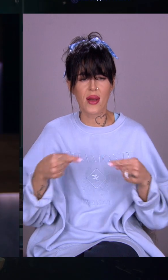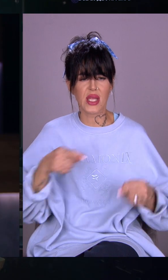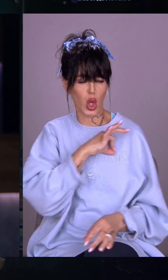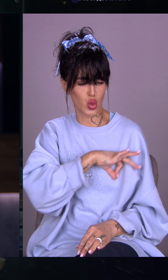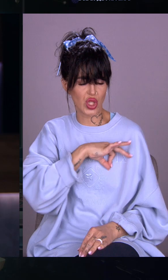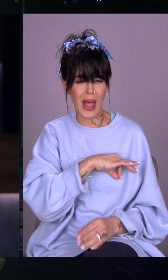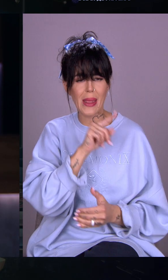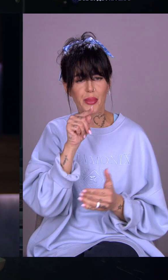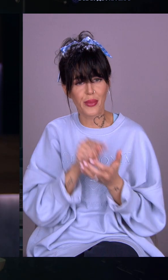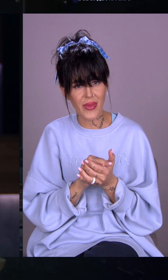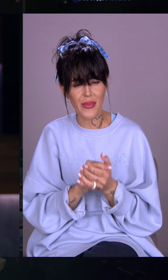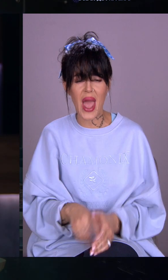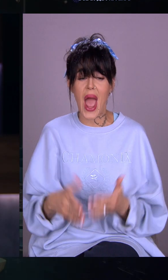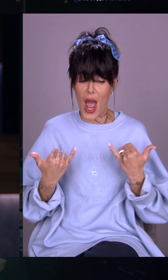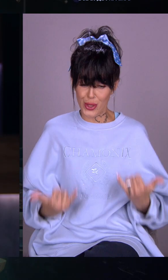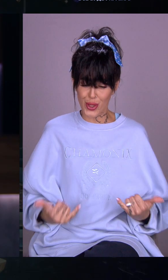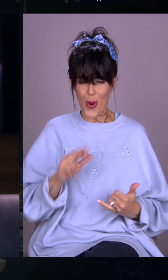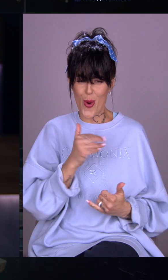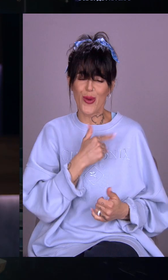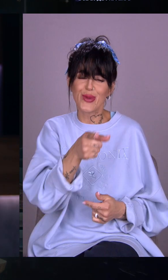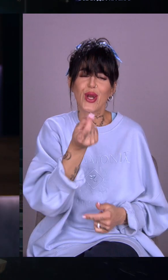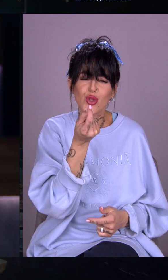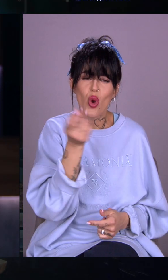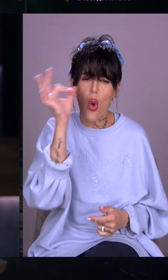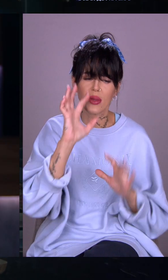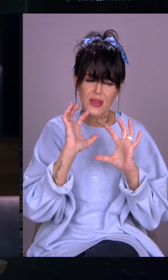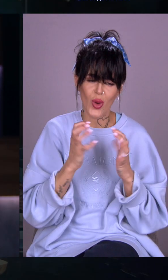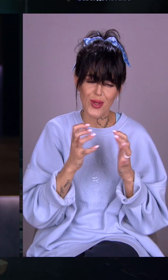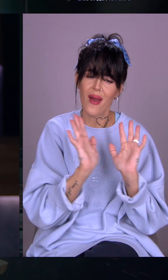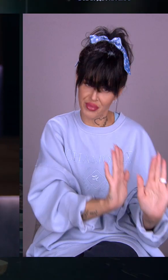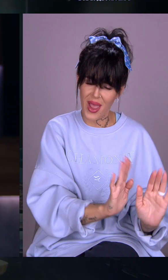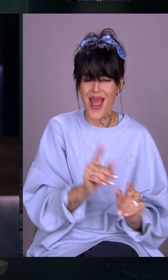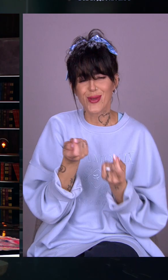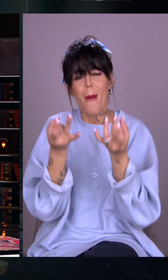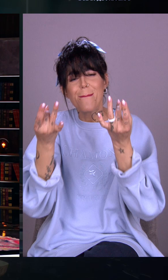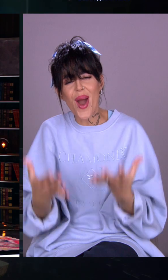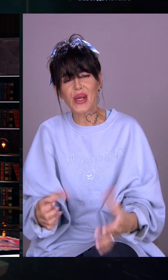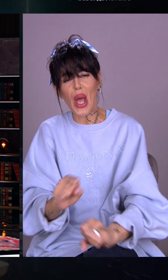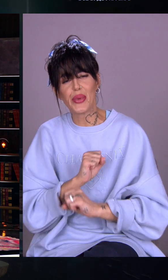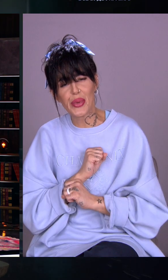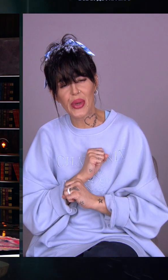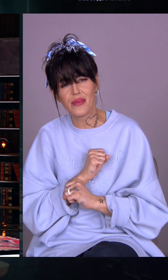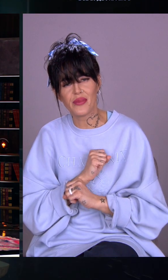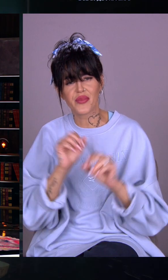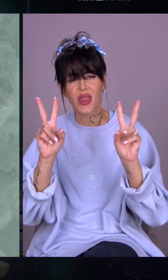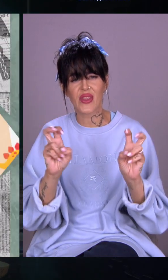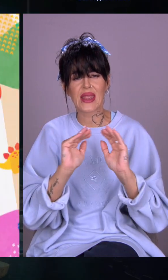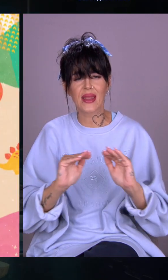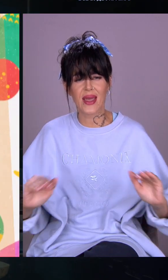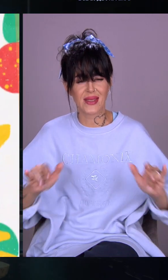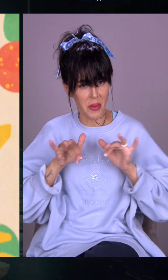хочемо, щоб ви наразі відпочили трохи, просто зараз, але активно. Наша рубрика «Дитячі